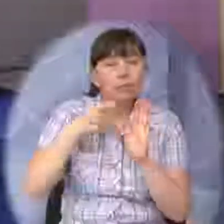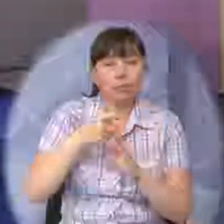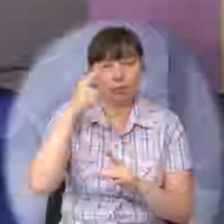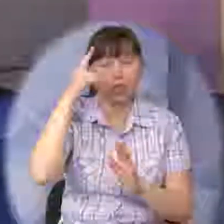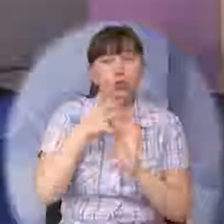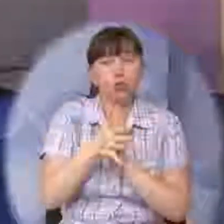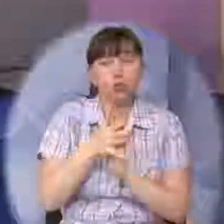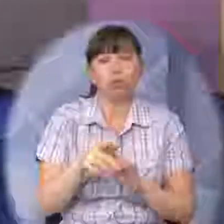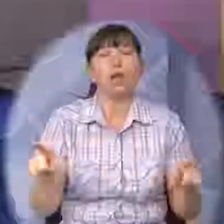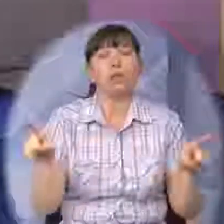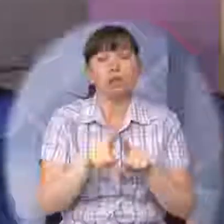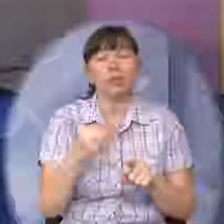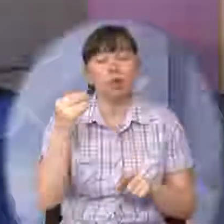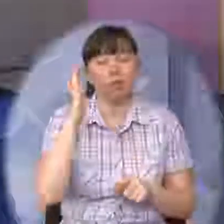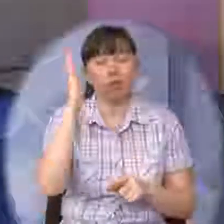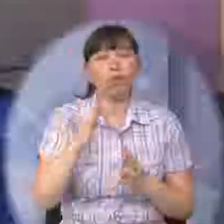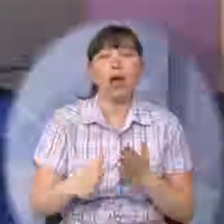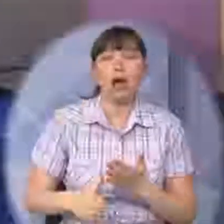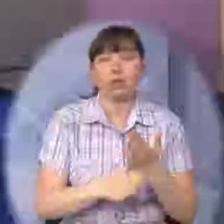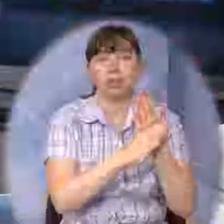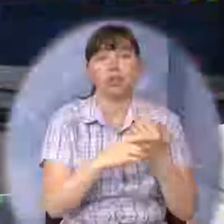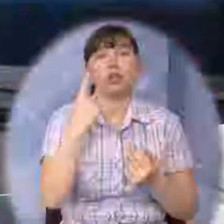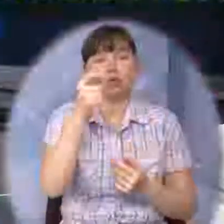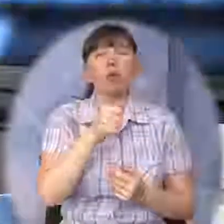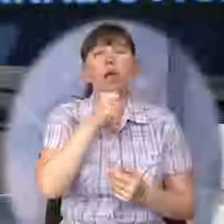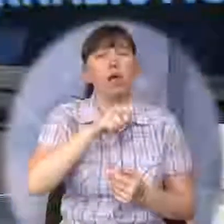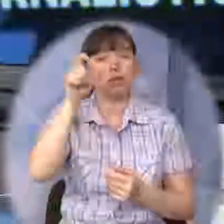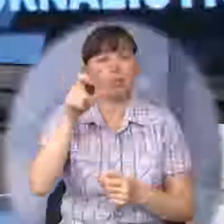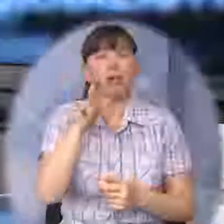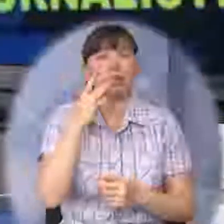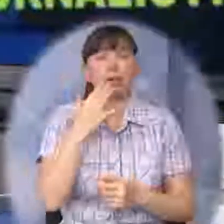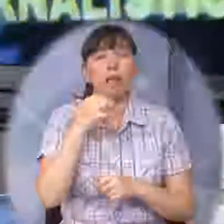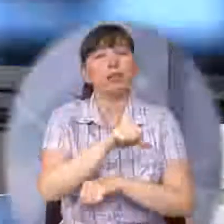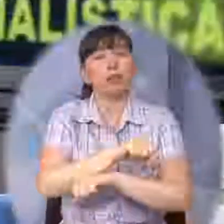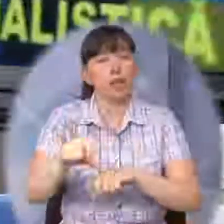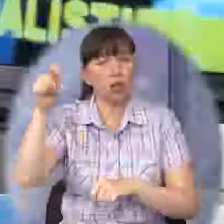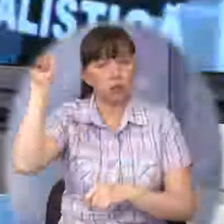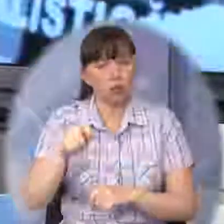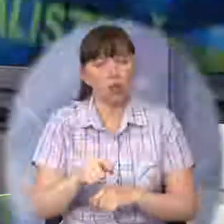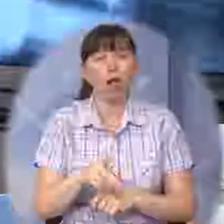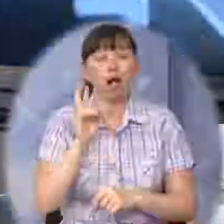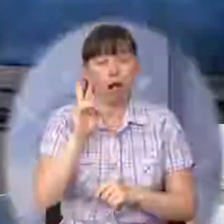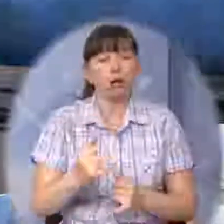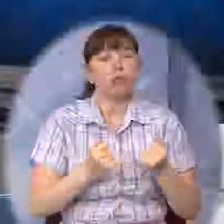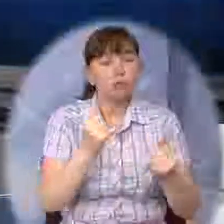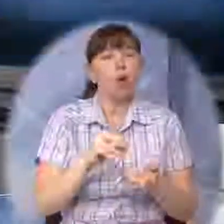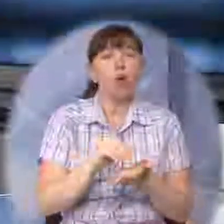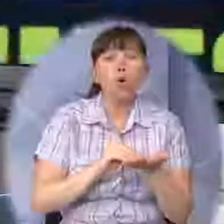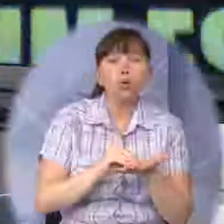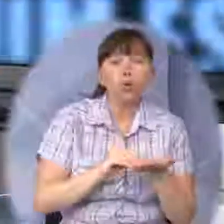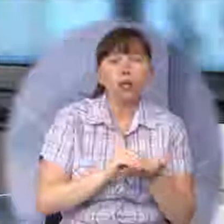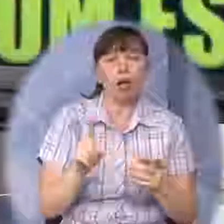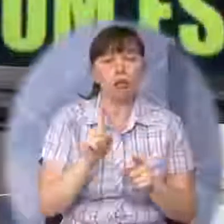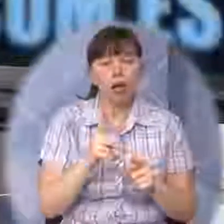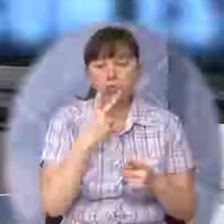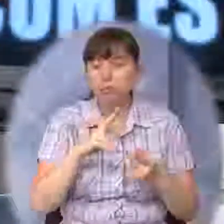dat. De asemenea, ei vor fi asistați și de către un expert internațional care le va oferi consultanță